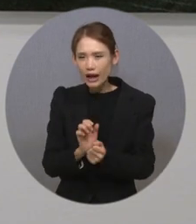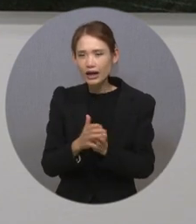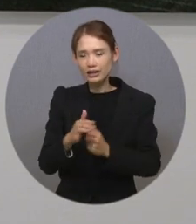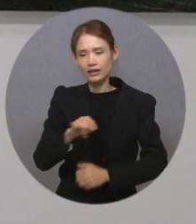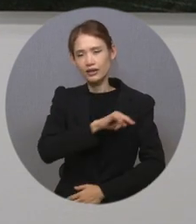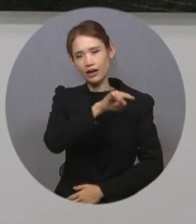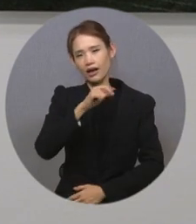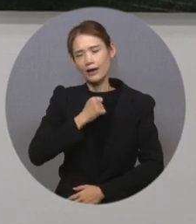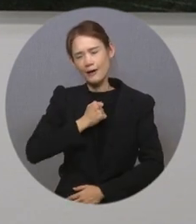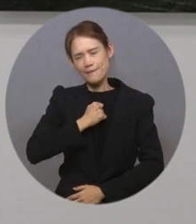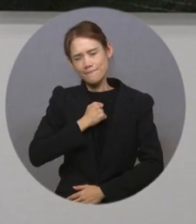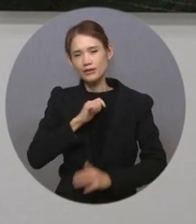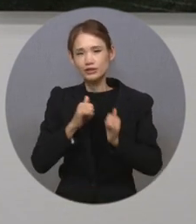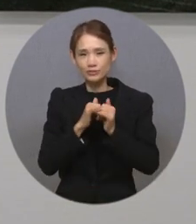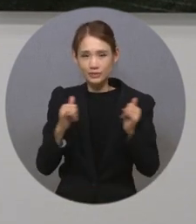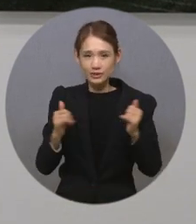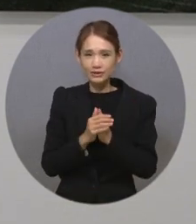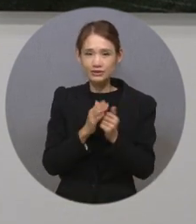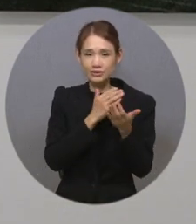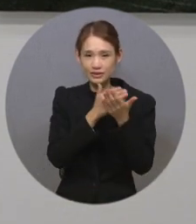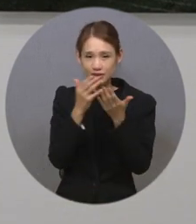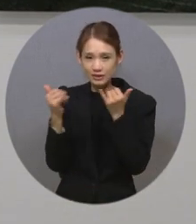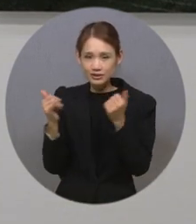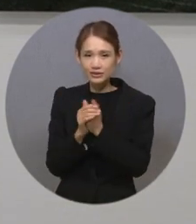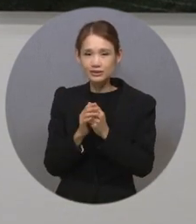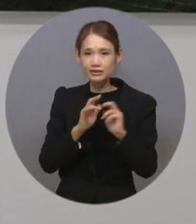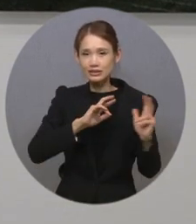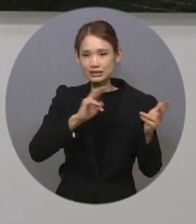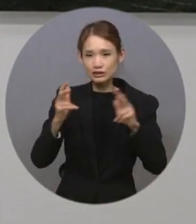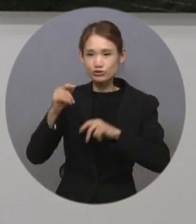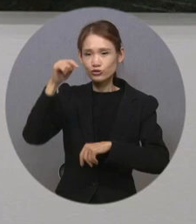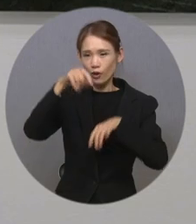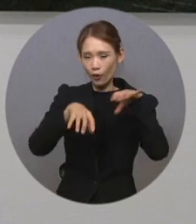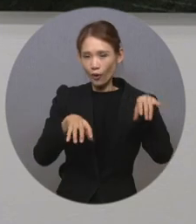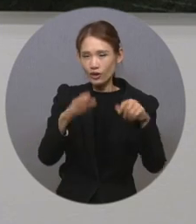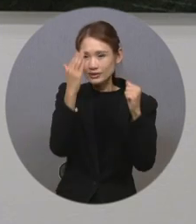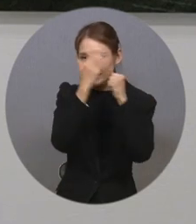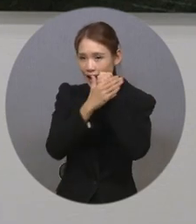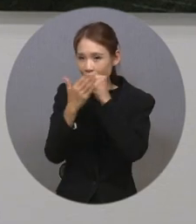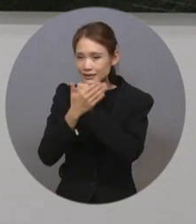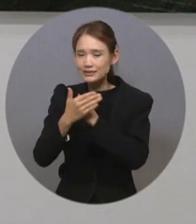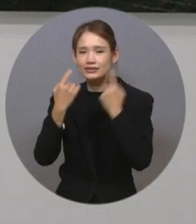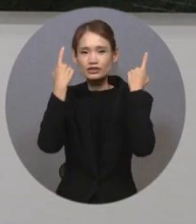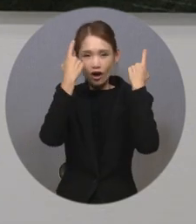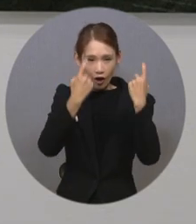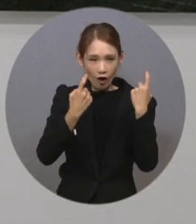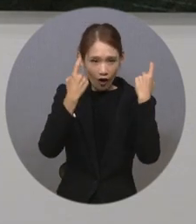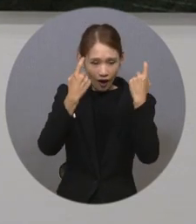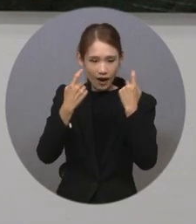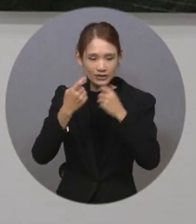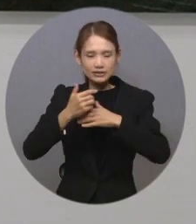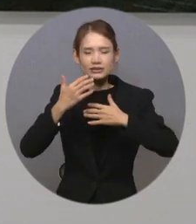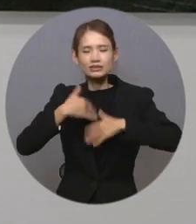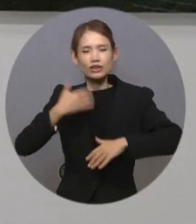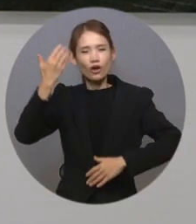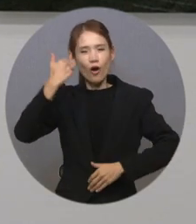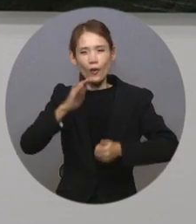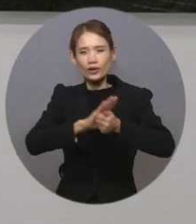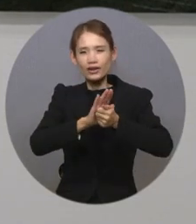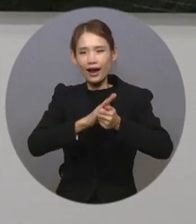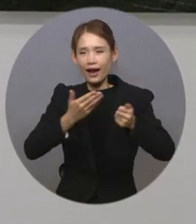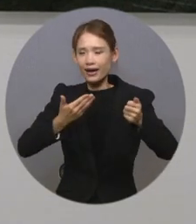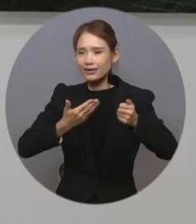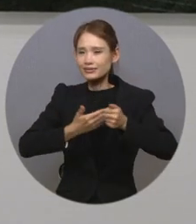느꼈던 시민들에게는 작가들이 지구촌 곳곳에서 담아온 사진을 통해 여행하며 지친 영혼을 쉬어가는